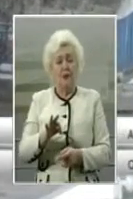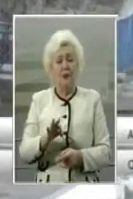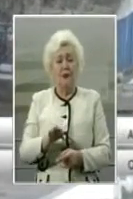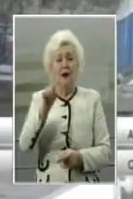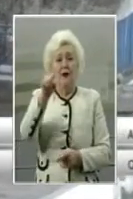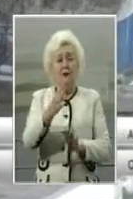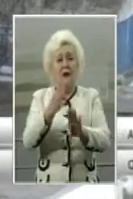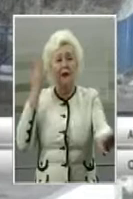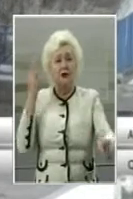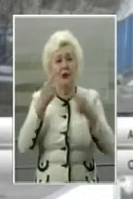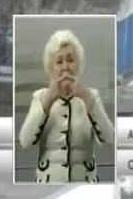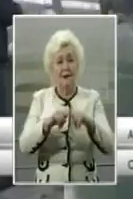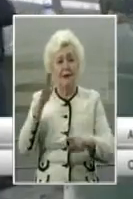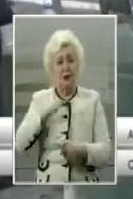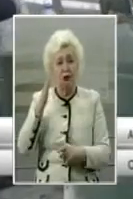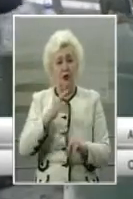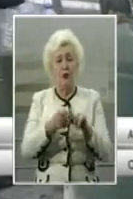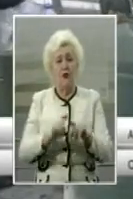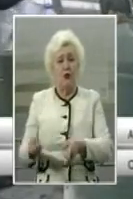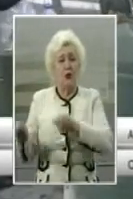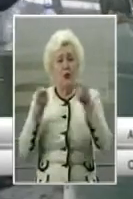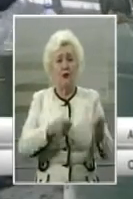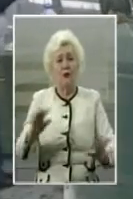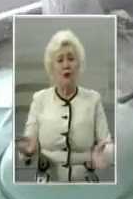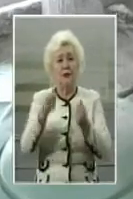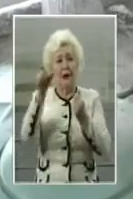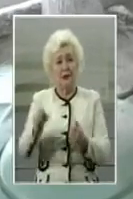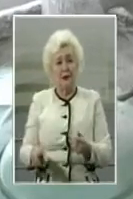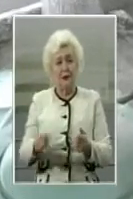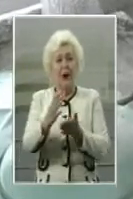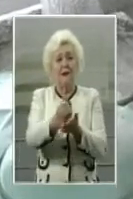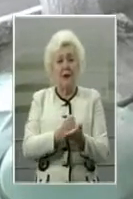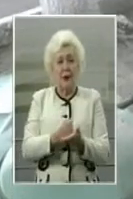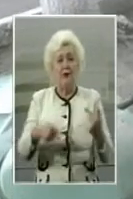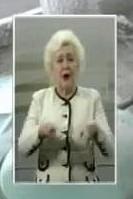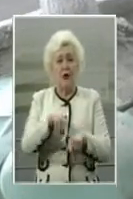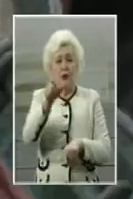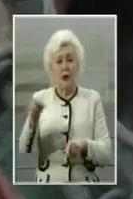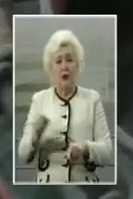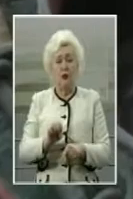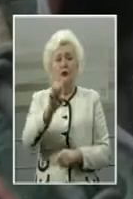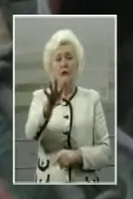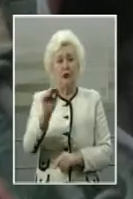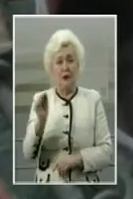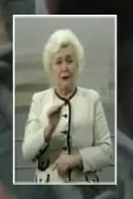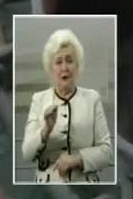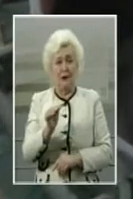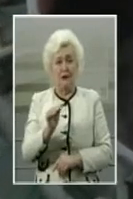Це черга за технічною водою, яку привозять рятувальники. Запасаються так люди з 14